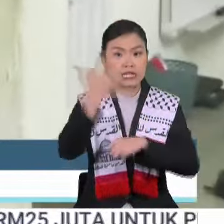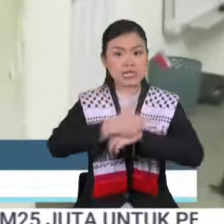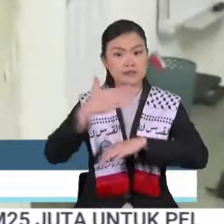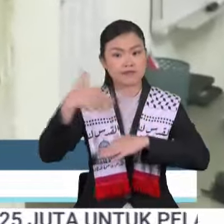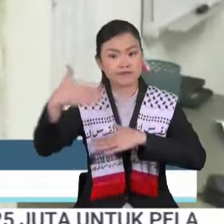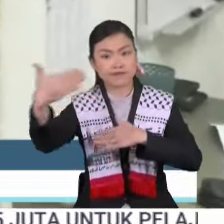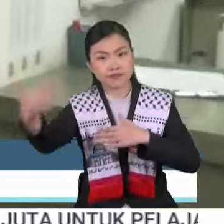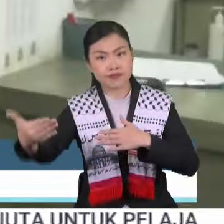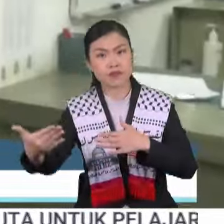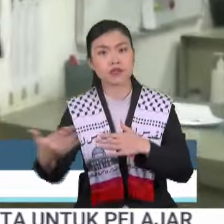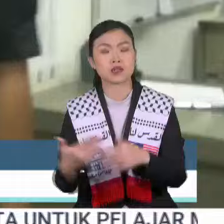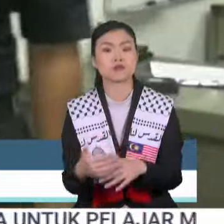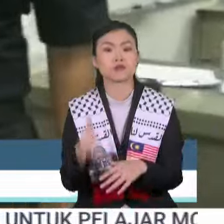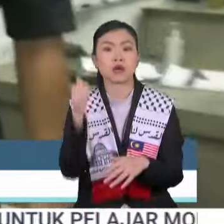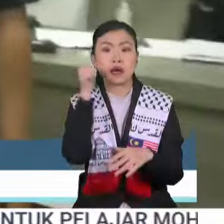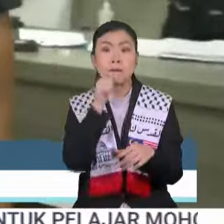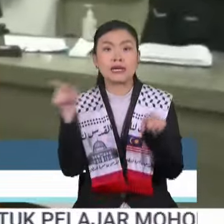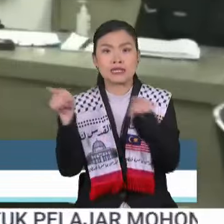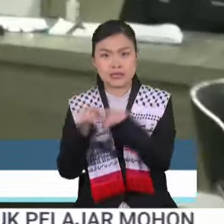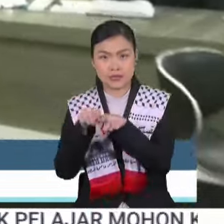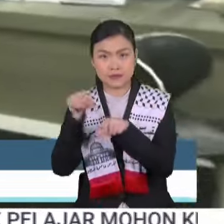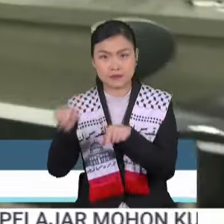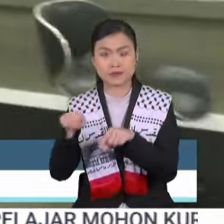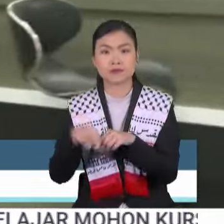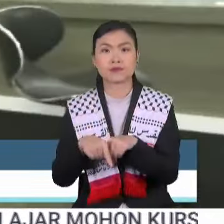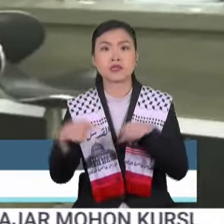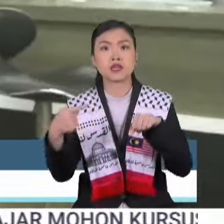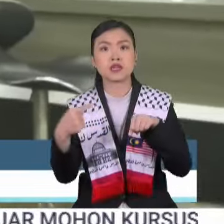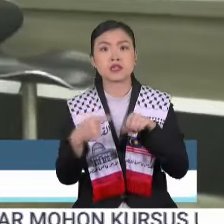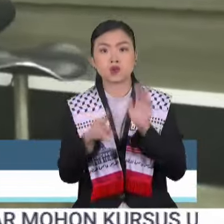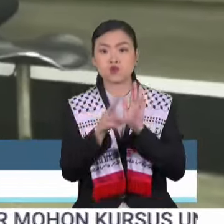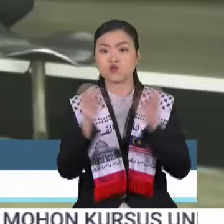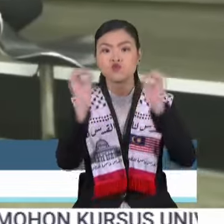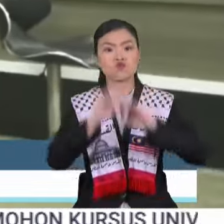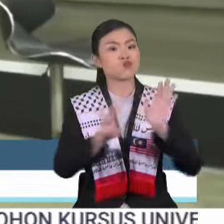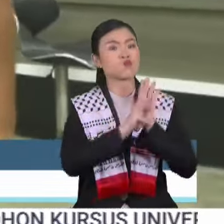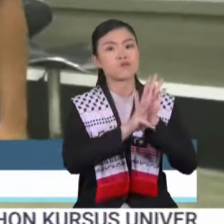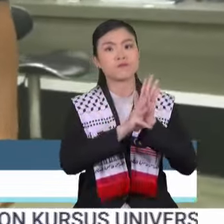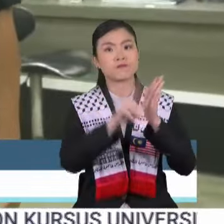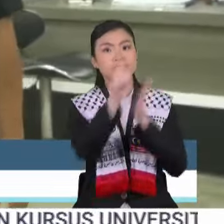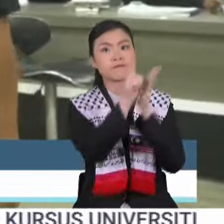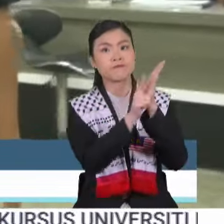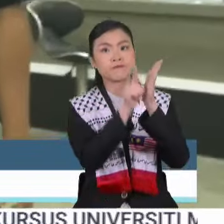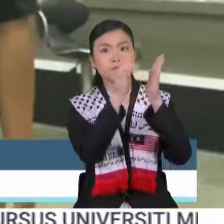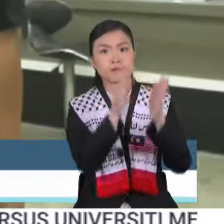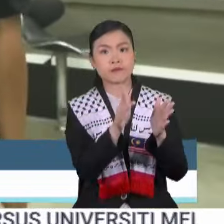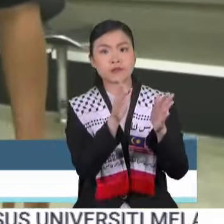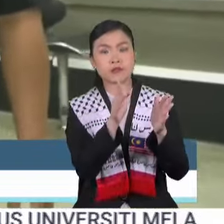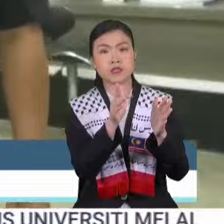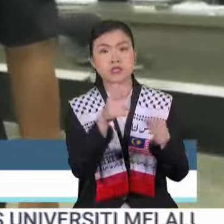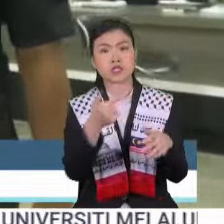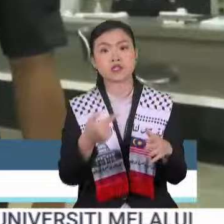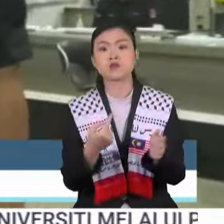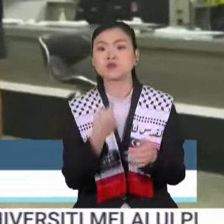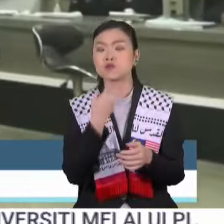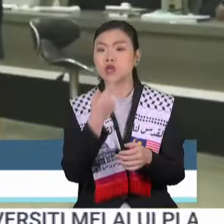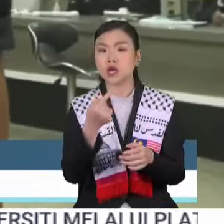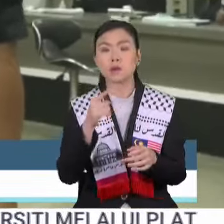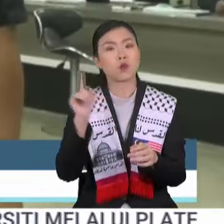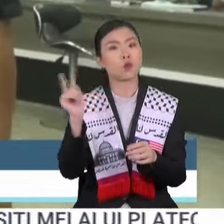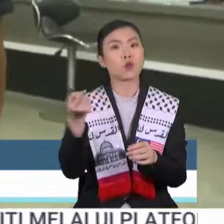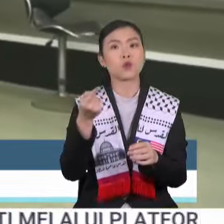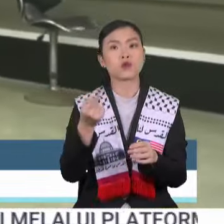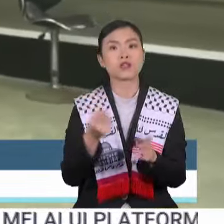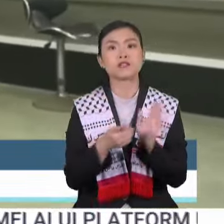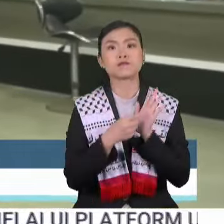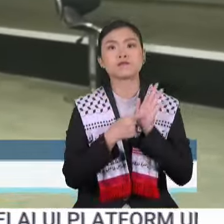kemudian. Tertuduh yang tidak diwakili peguam memohon diberi jamin atas alasan perbuatannya itu hanya demonstrasi.